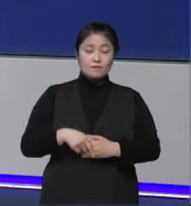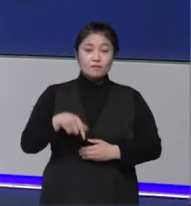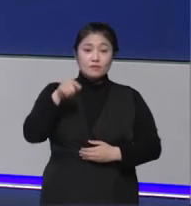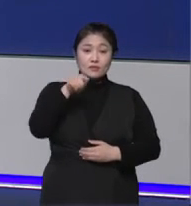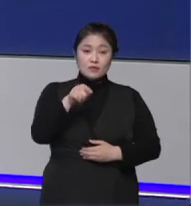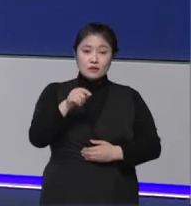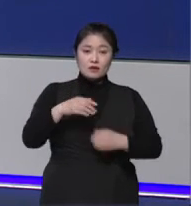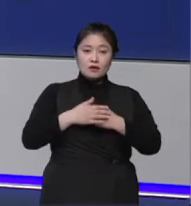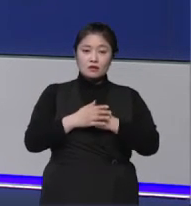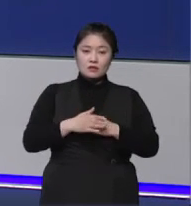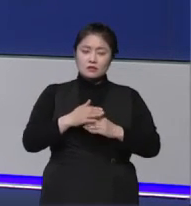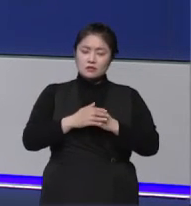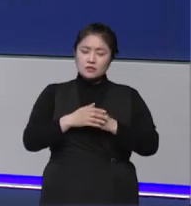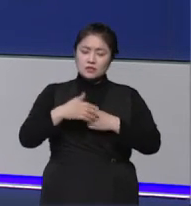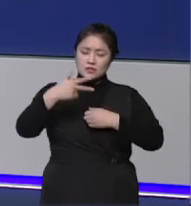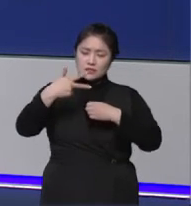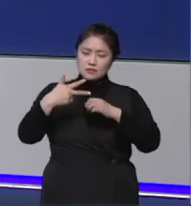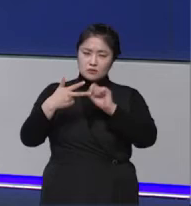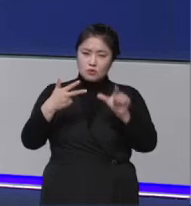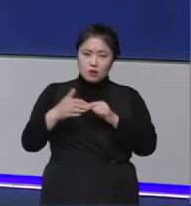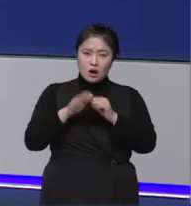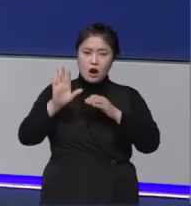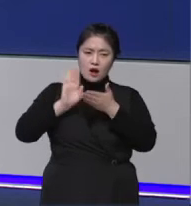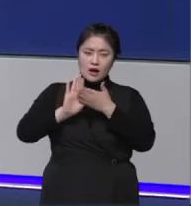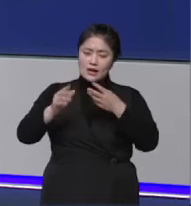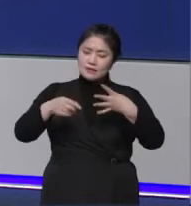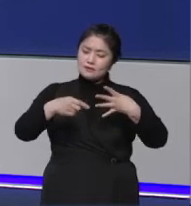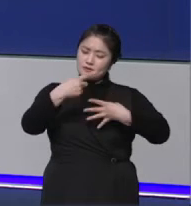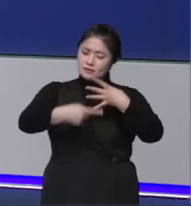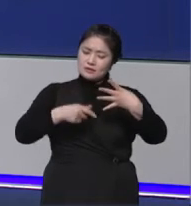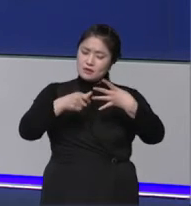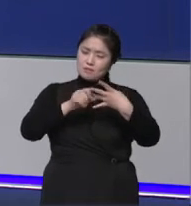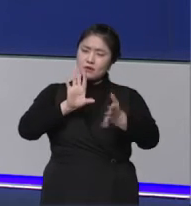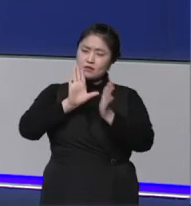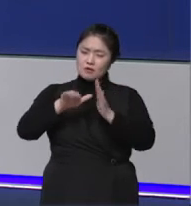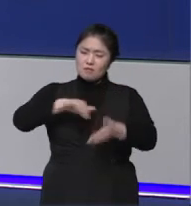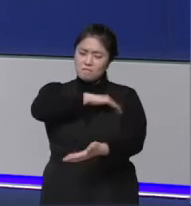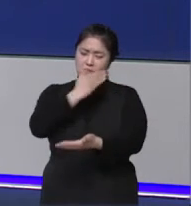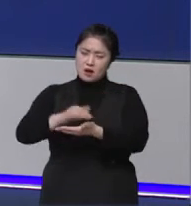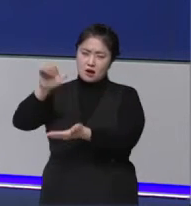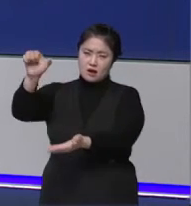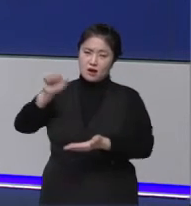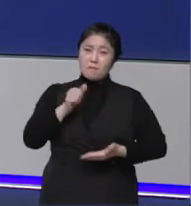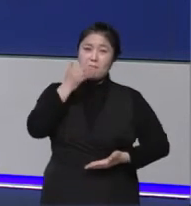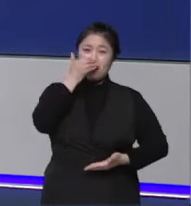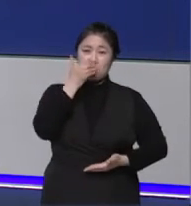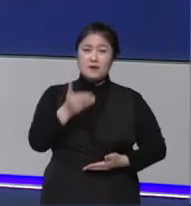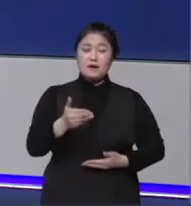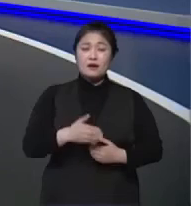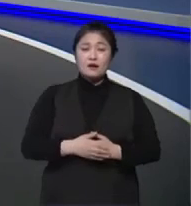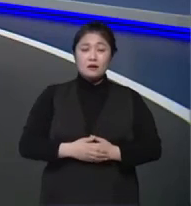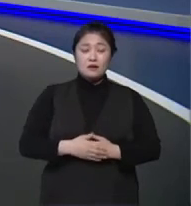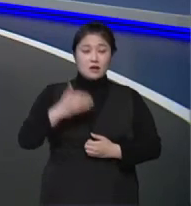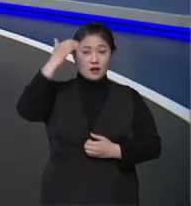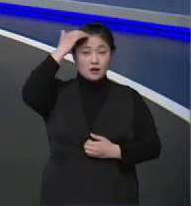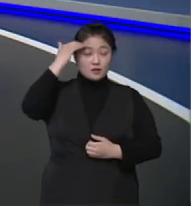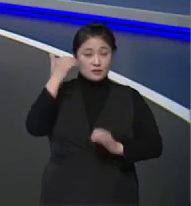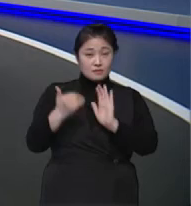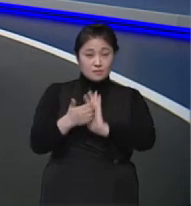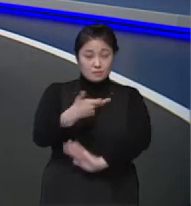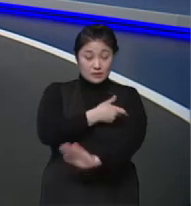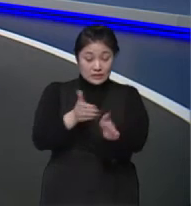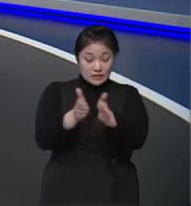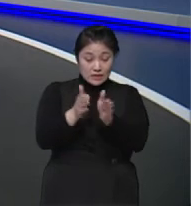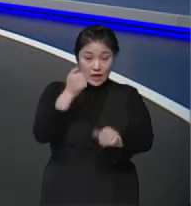이달 중순 의 일부가 도입이 되고 3분기 이후에 대규모로 국내로 도입될 예정입니다 국내의 백신 접종이